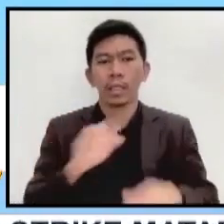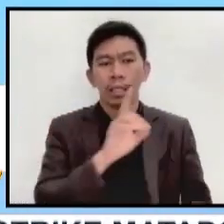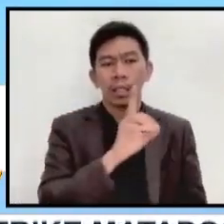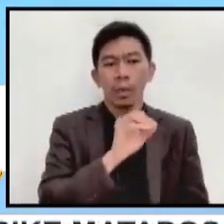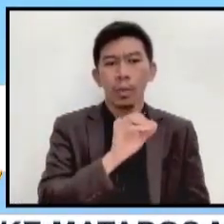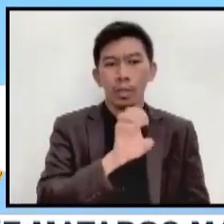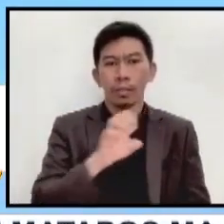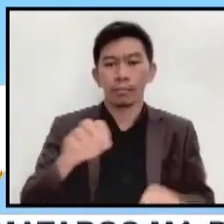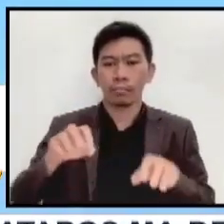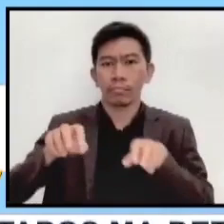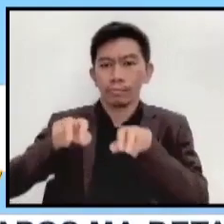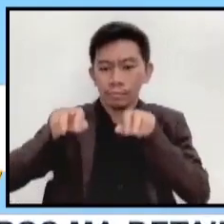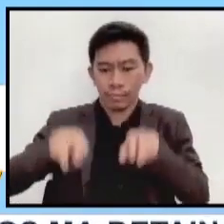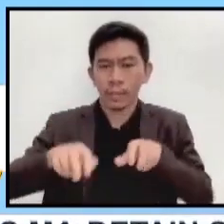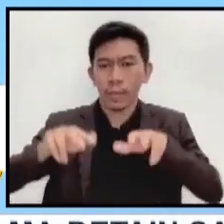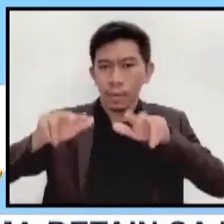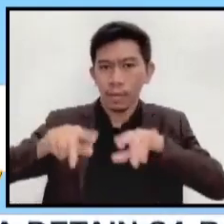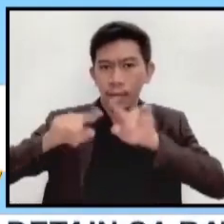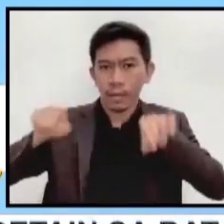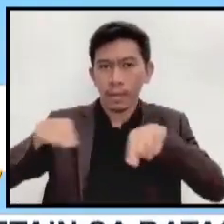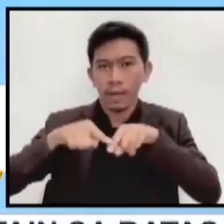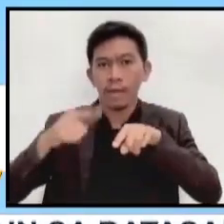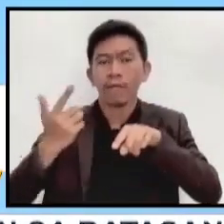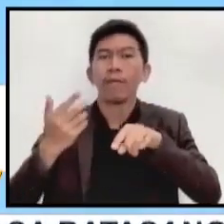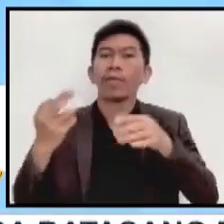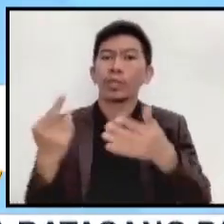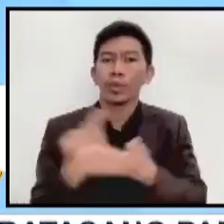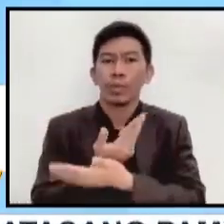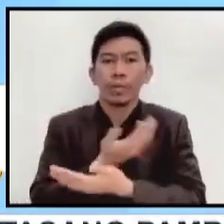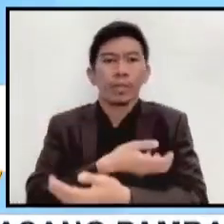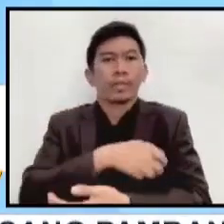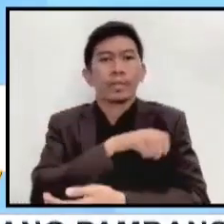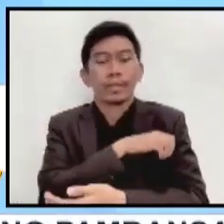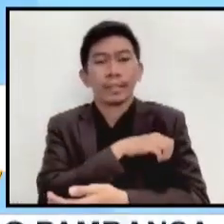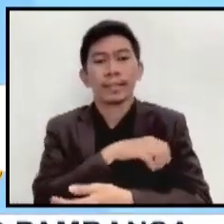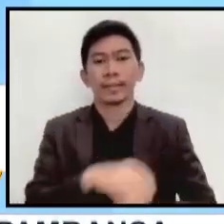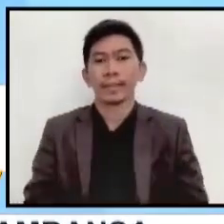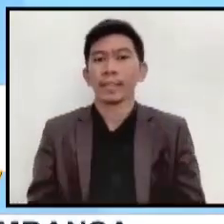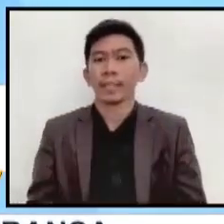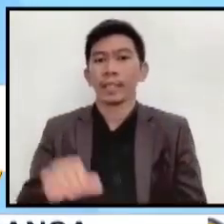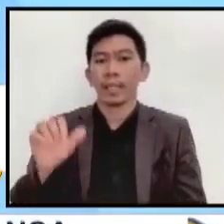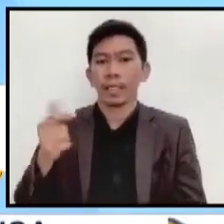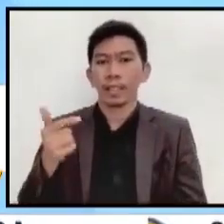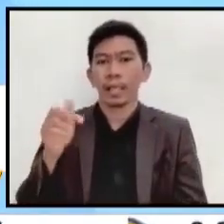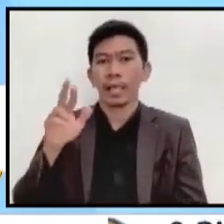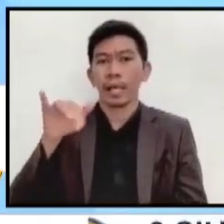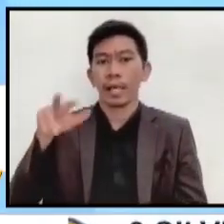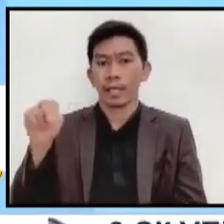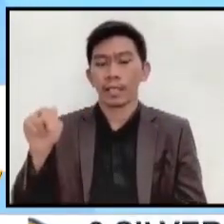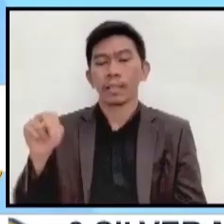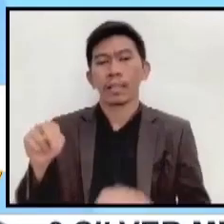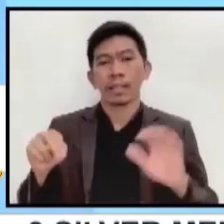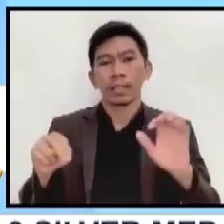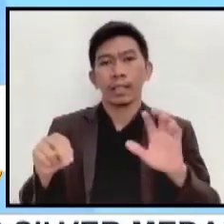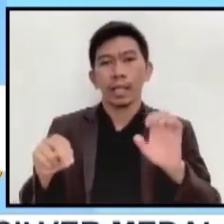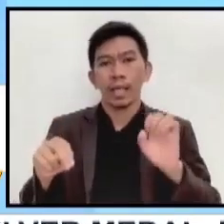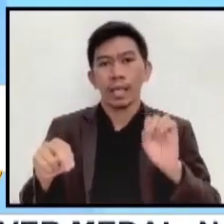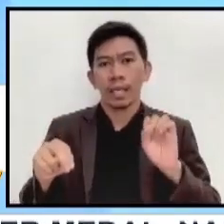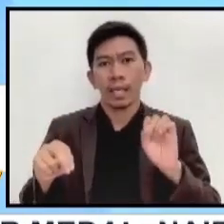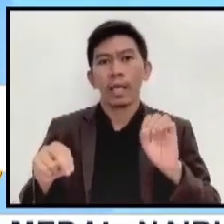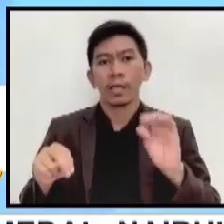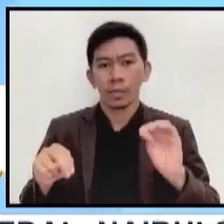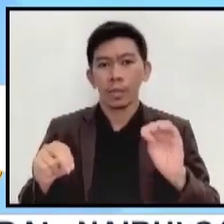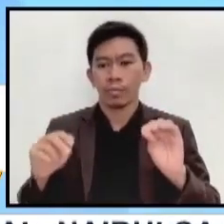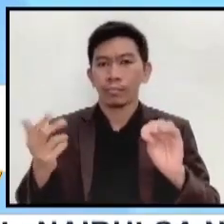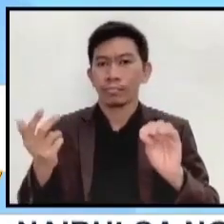maging accessible ito sa publiko. Sina DOE Undersecretary Sharon Garin at Director Marisa Cerezo ang lumagda sa kasunduan sa pagitan